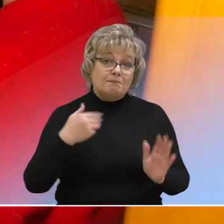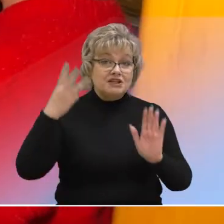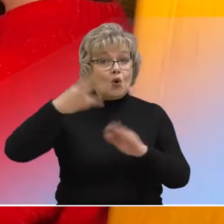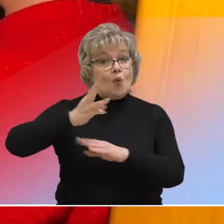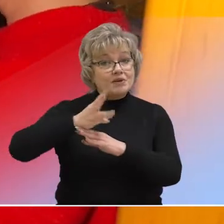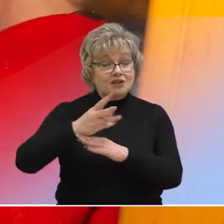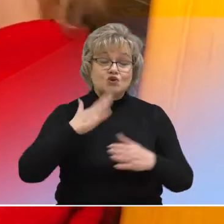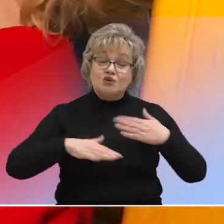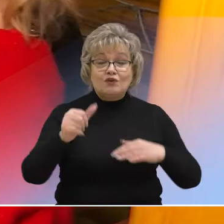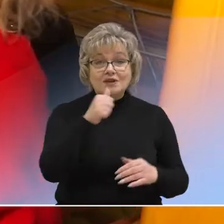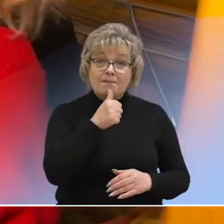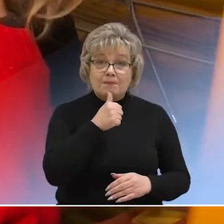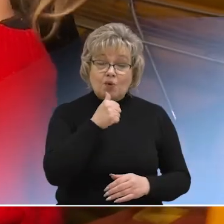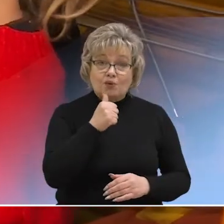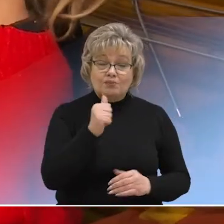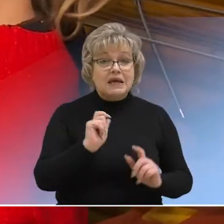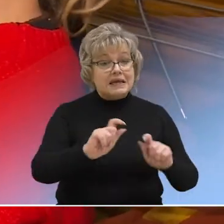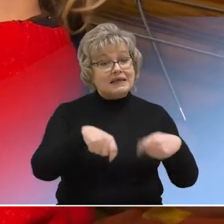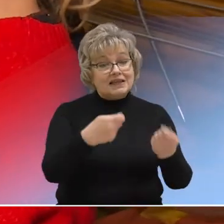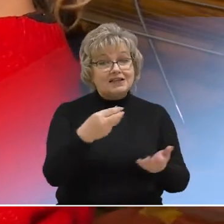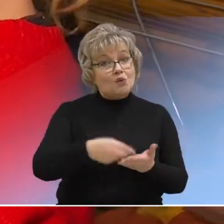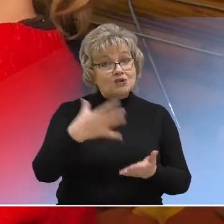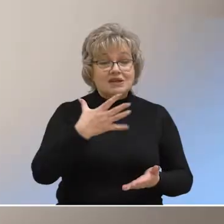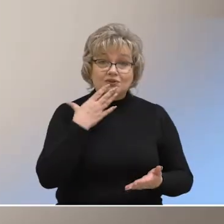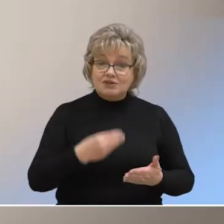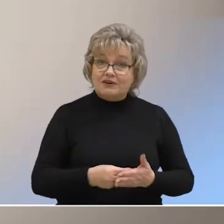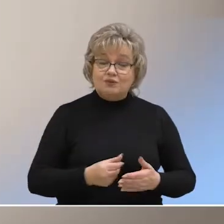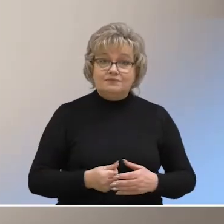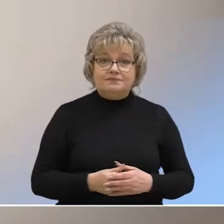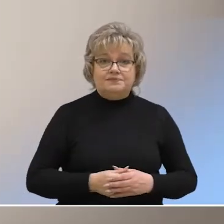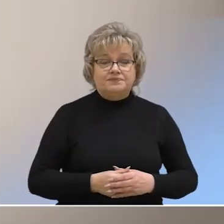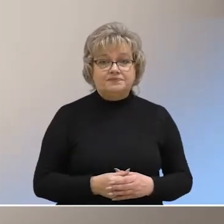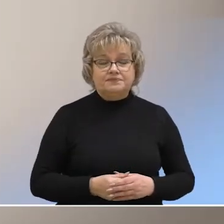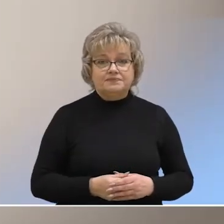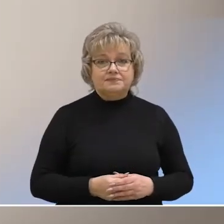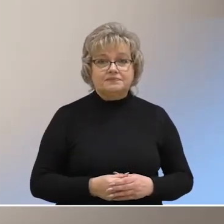с удовольствием попробуем и дадим оценку свою.